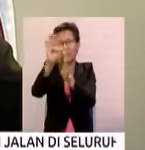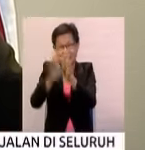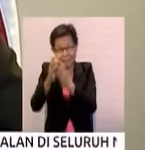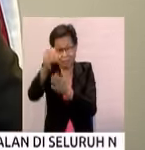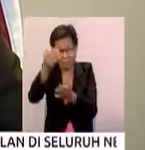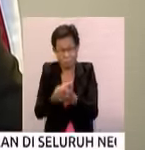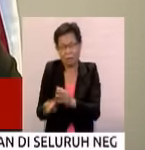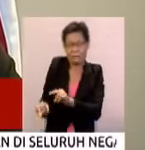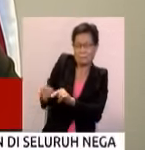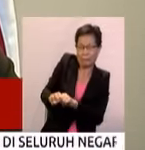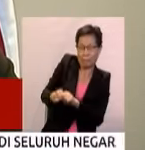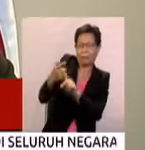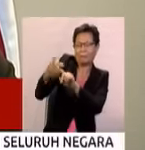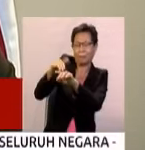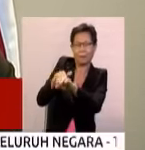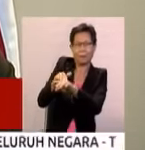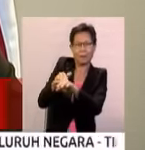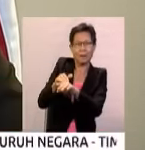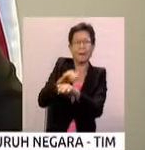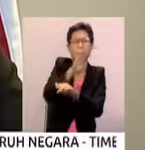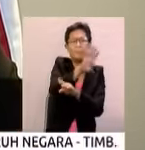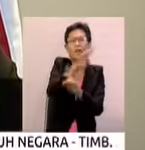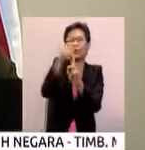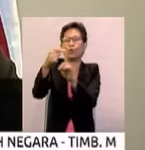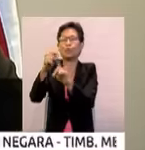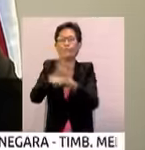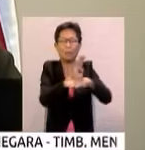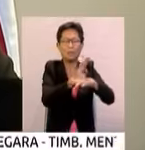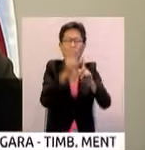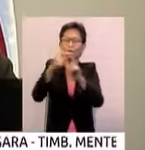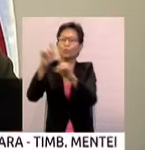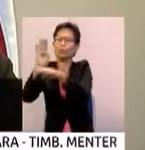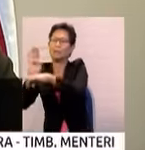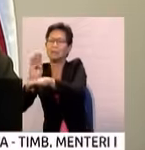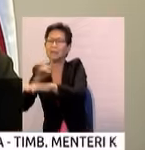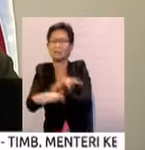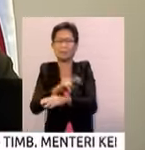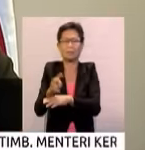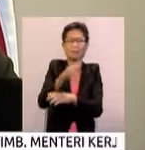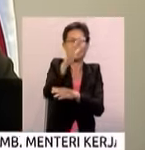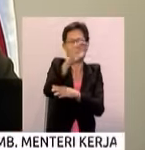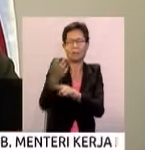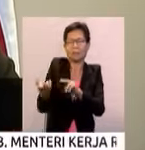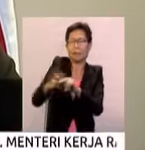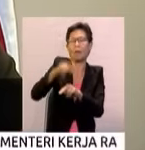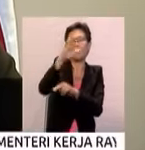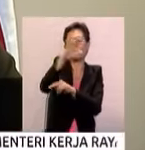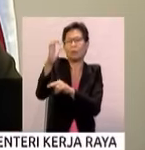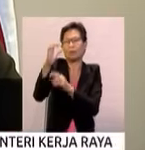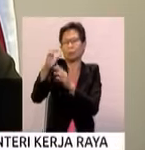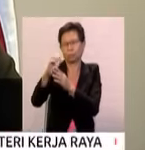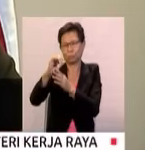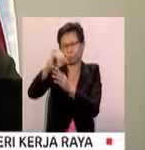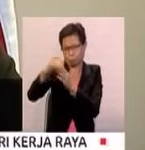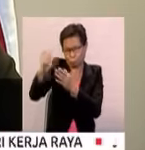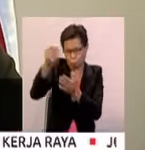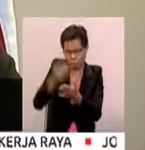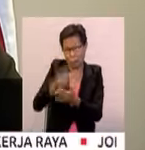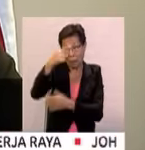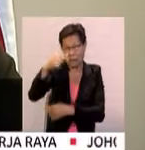Tambahan itu daripada B2B, bisnes ke bisnes itu 500 juta. Bagi